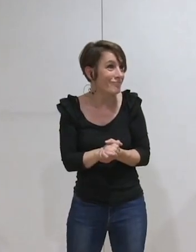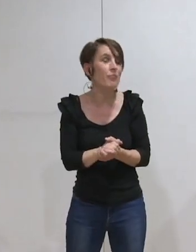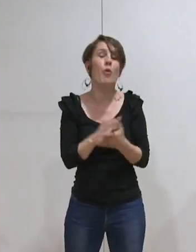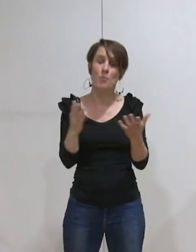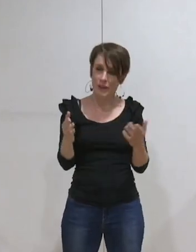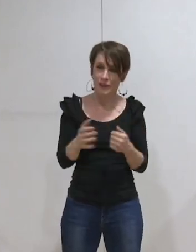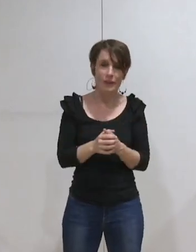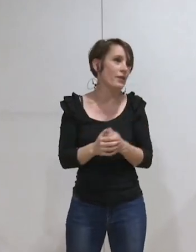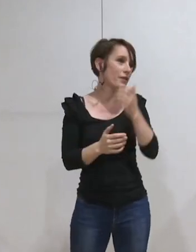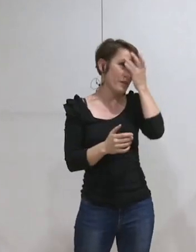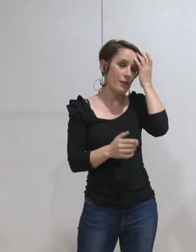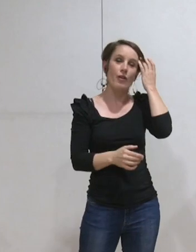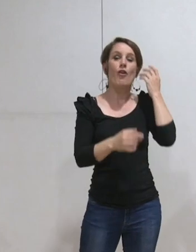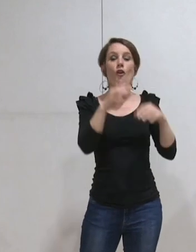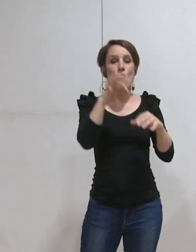de